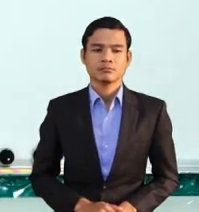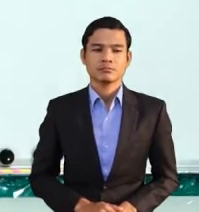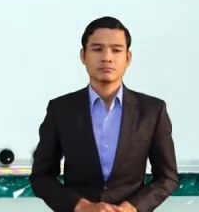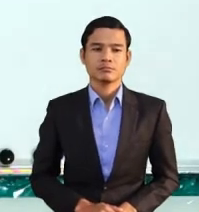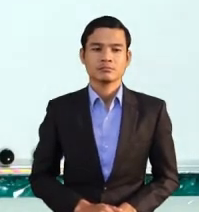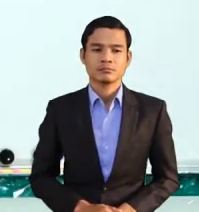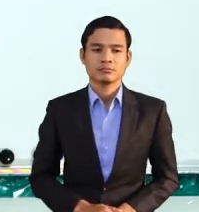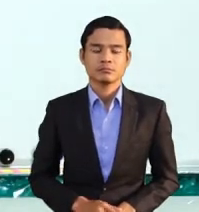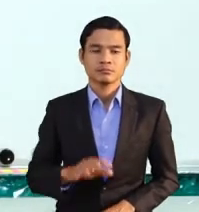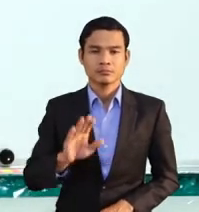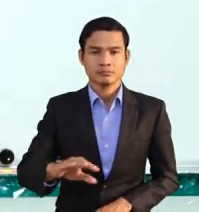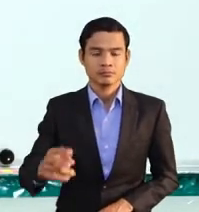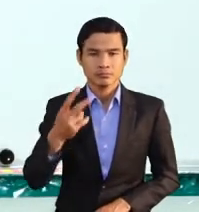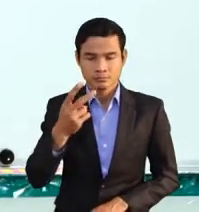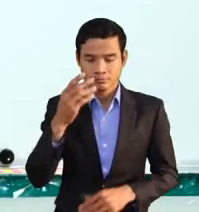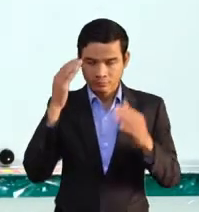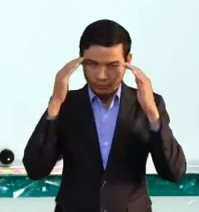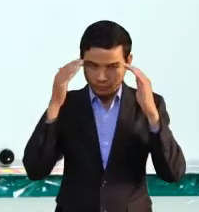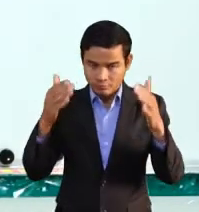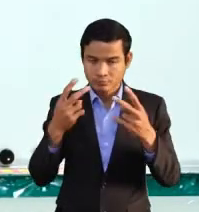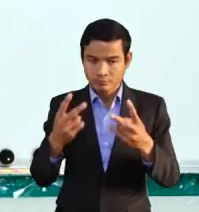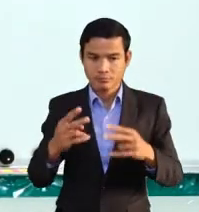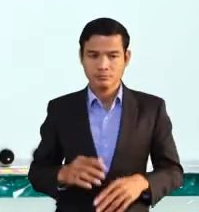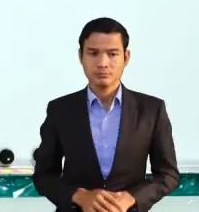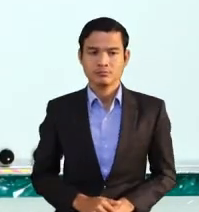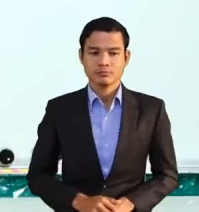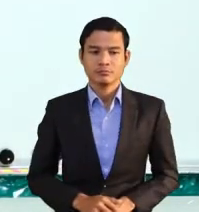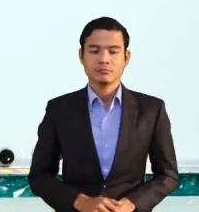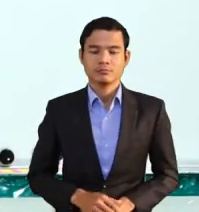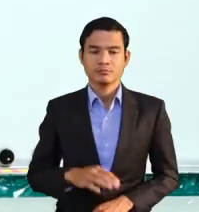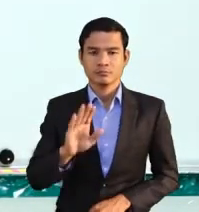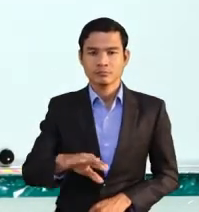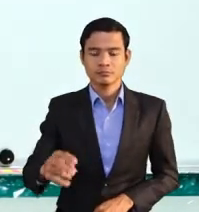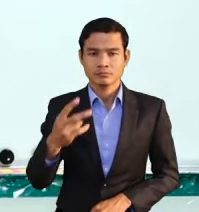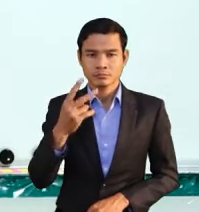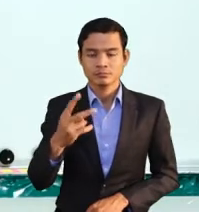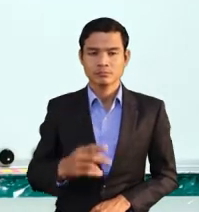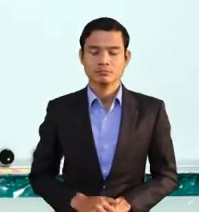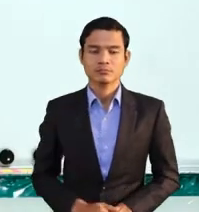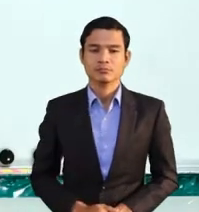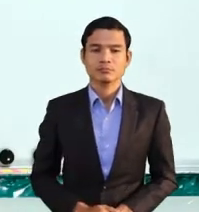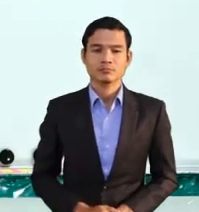Chà, lấy con chấm tạm đàn. Ồ, lấy con mơ.